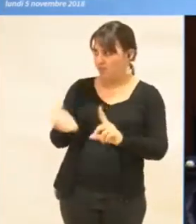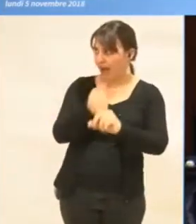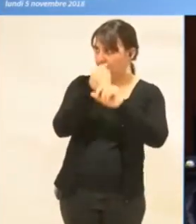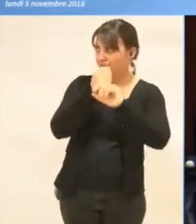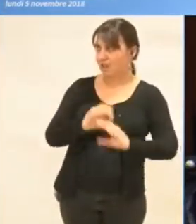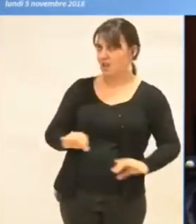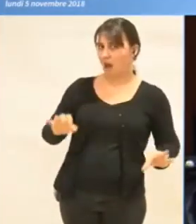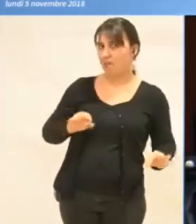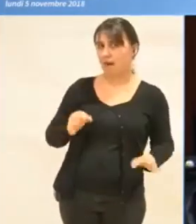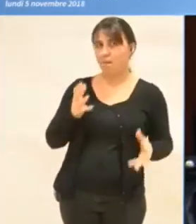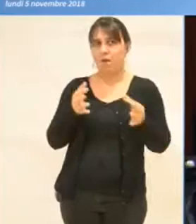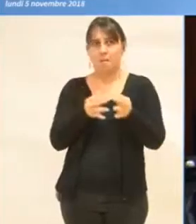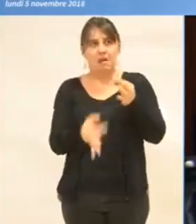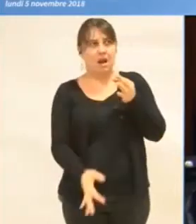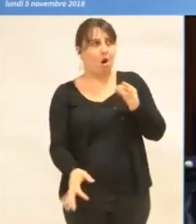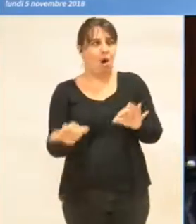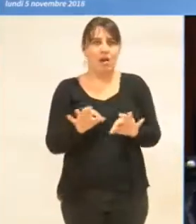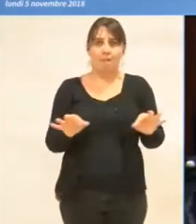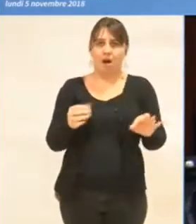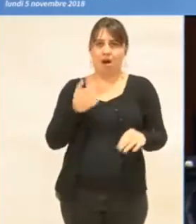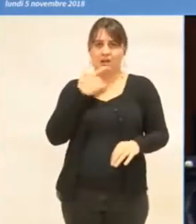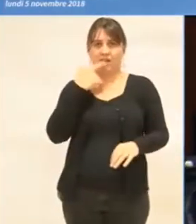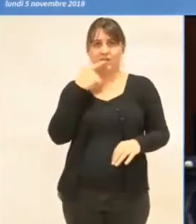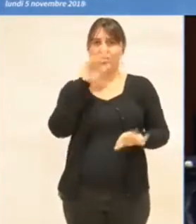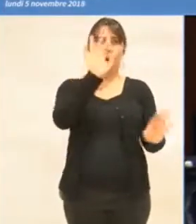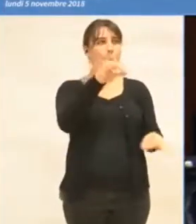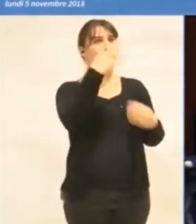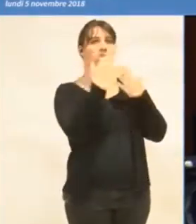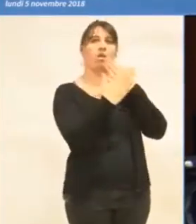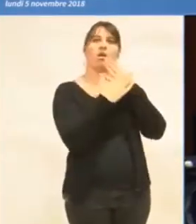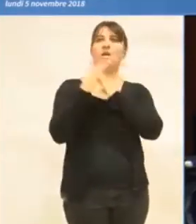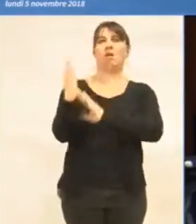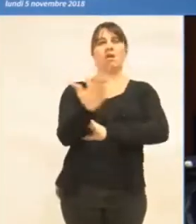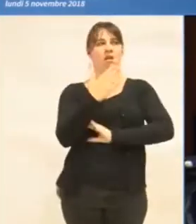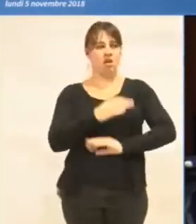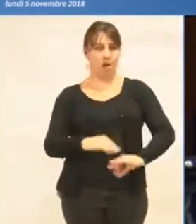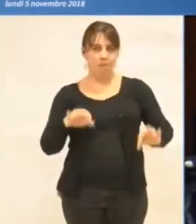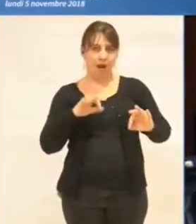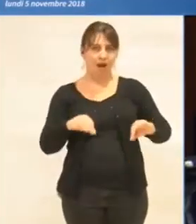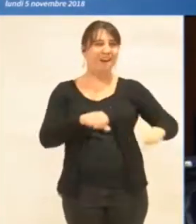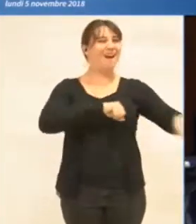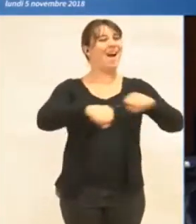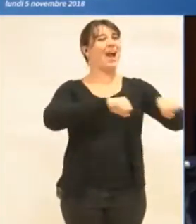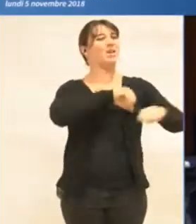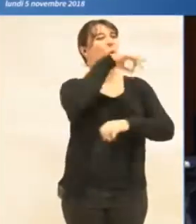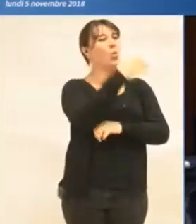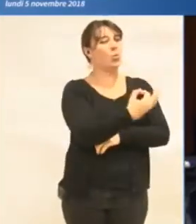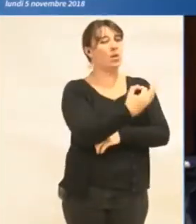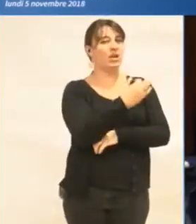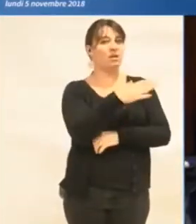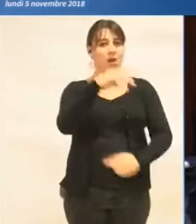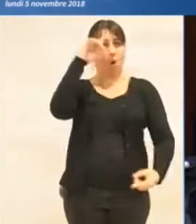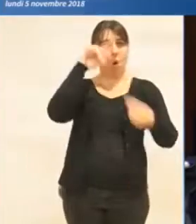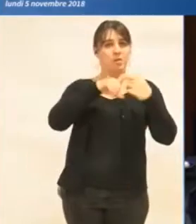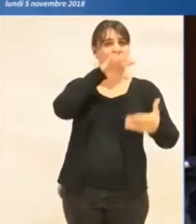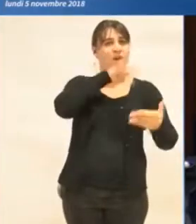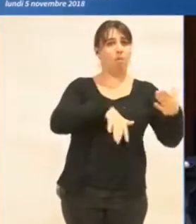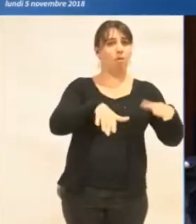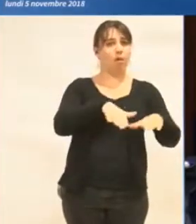a fortiori pas de bilan et donc pas de compte à rendre. Beaucoup d'actions menées, mais beaucoup en marge de l'objet de ce